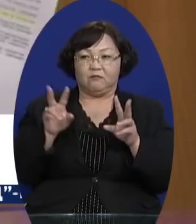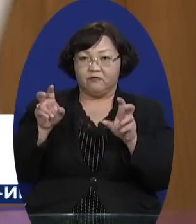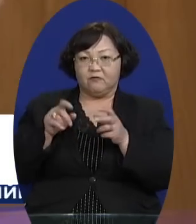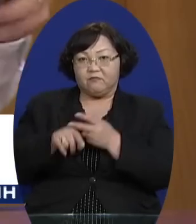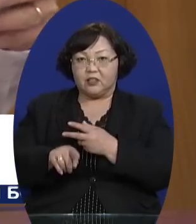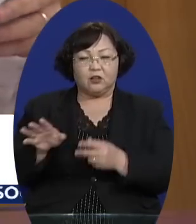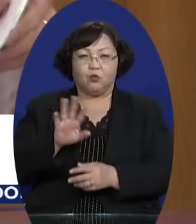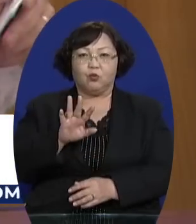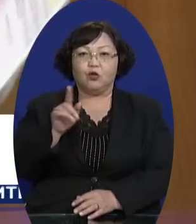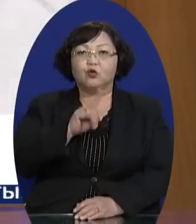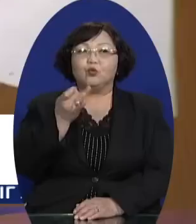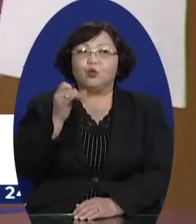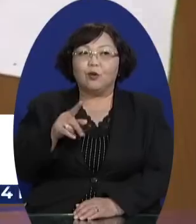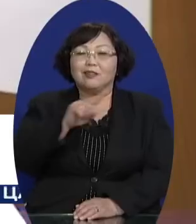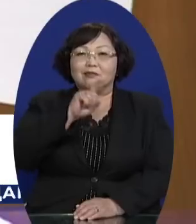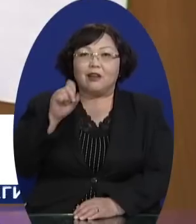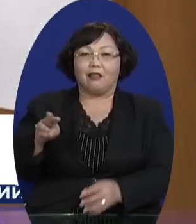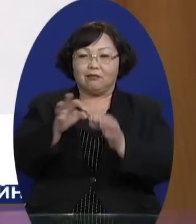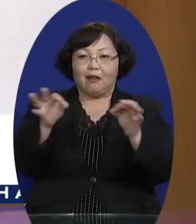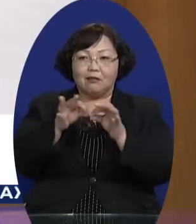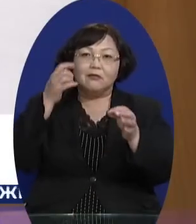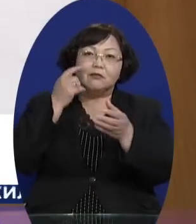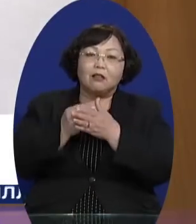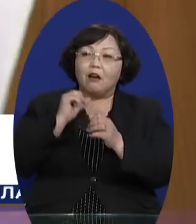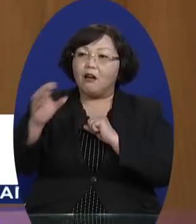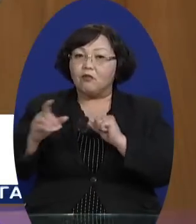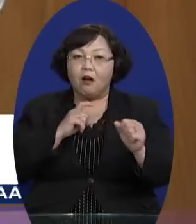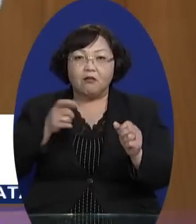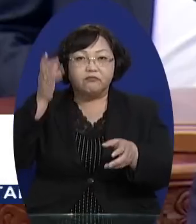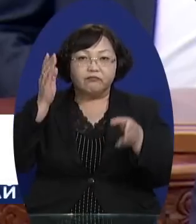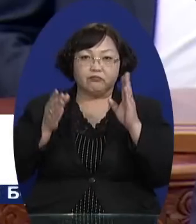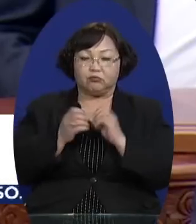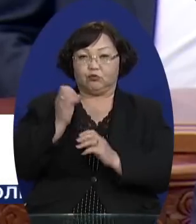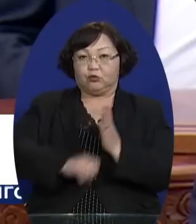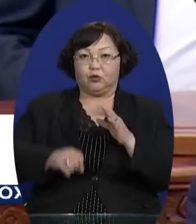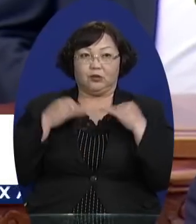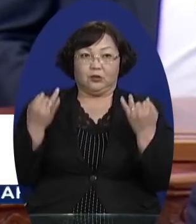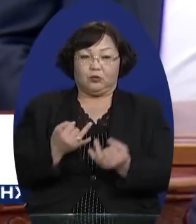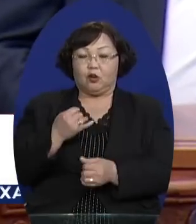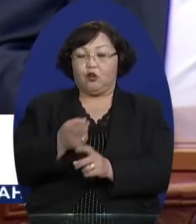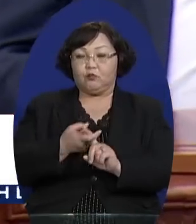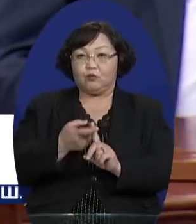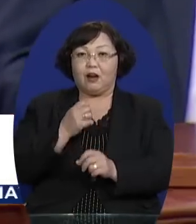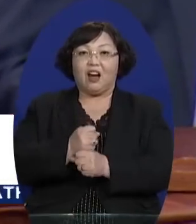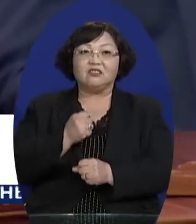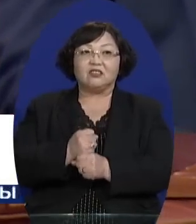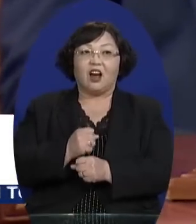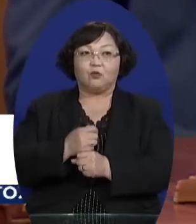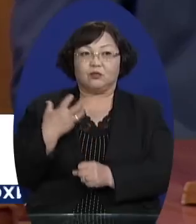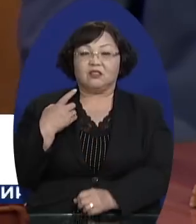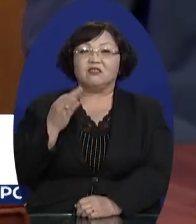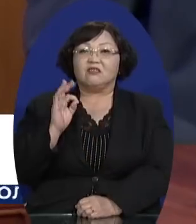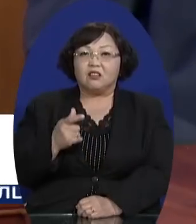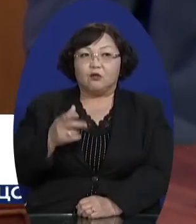санал хурааж шийдвэрээ гаргах нэгэн зохицуулалттай байдаг. Харин улсын хурлын холбогдох ажлын хэсэг болон байнгын хороо боловсролын ерөнхий